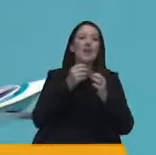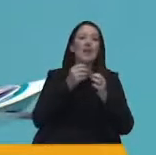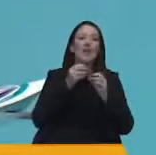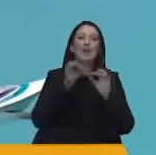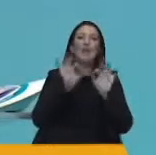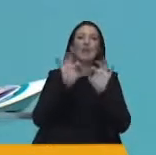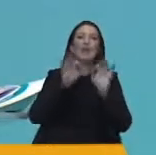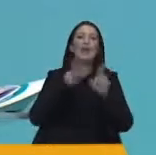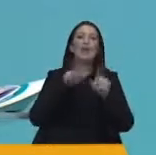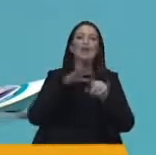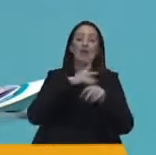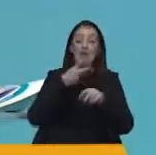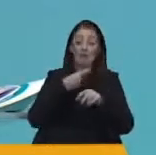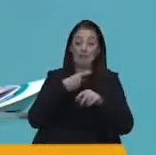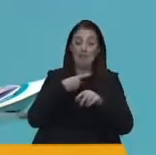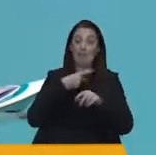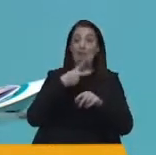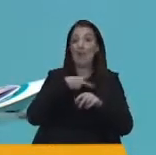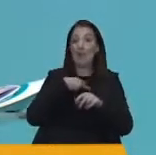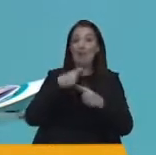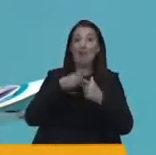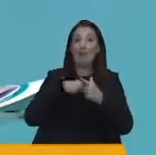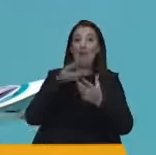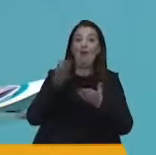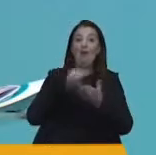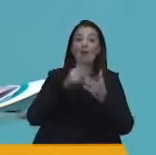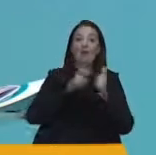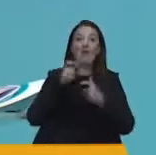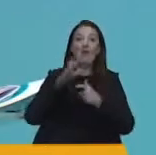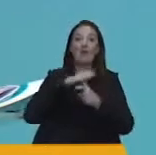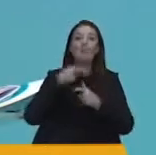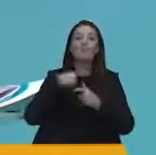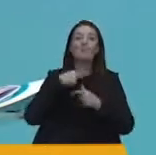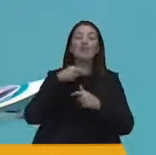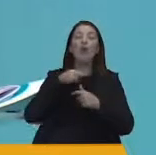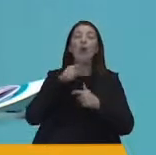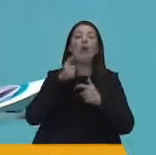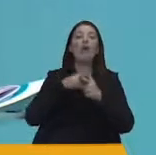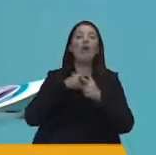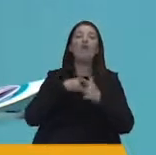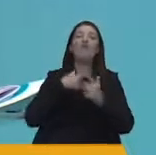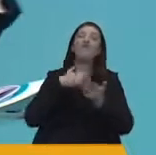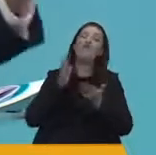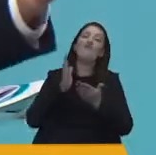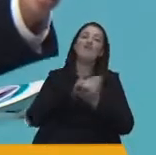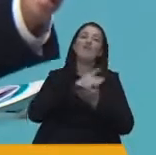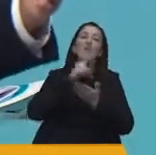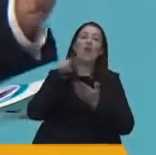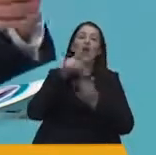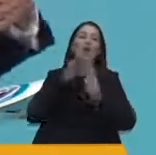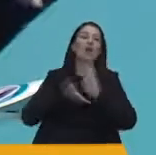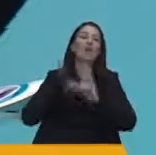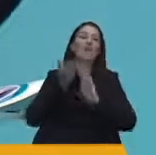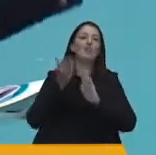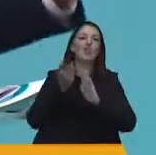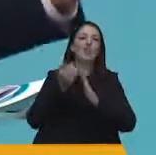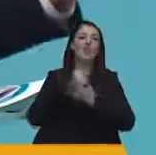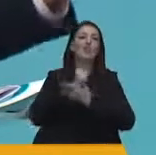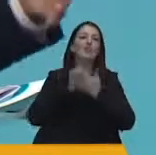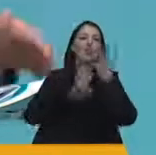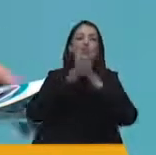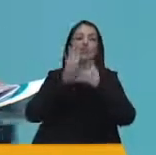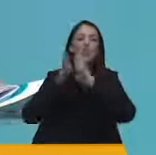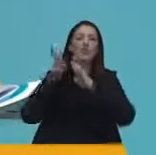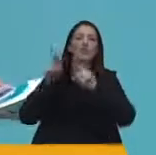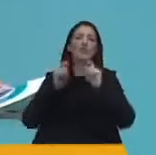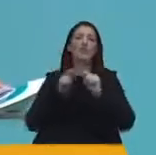Bizim belediyemizin kira aldığı yerler var. Biz o kiralardan vazgeçtik. Oraları kaldıracağız. Yeşil alan